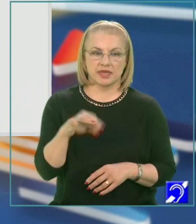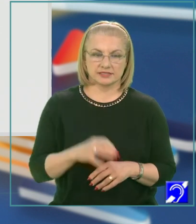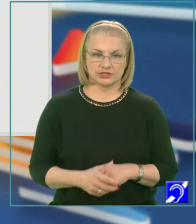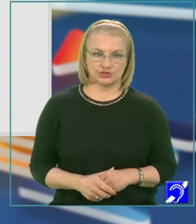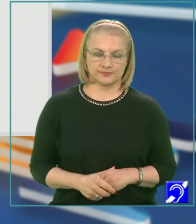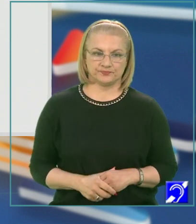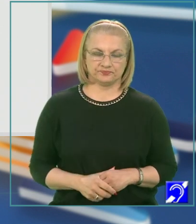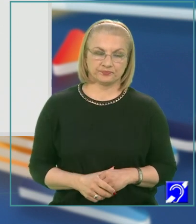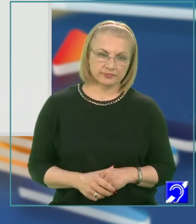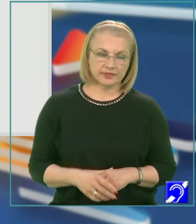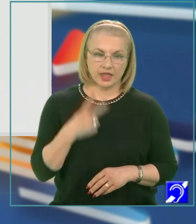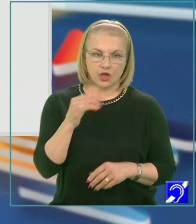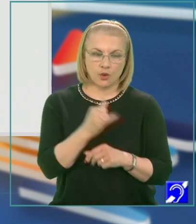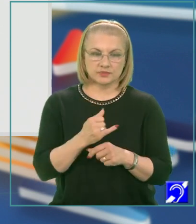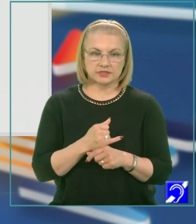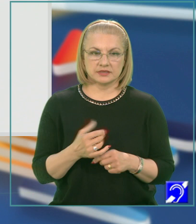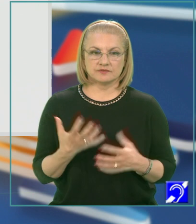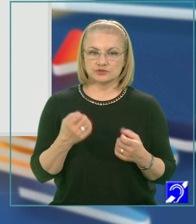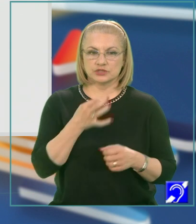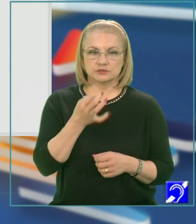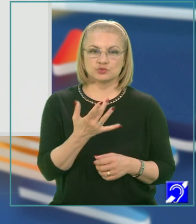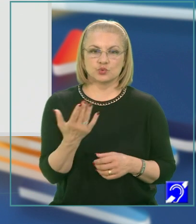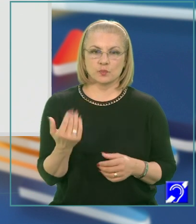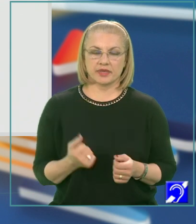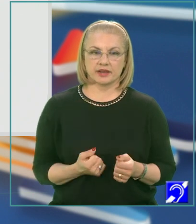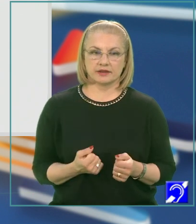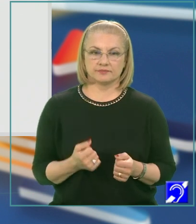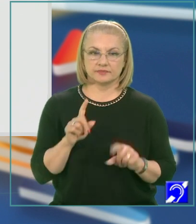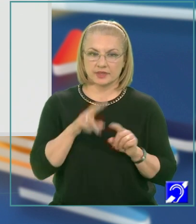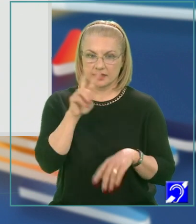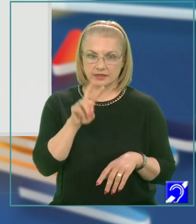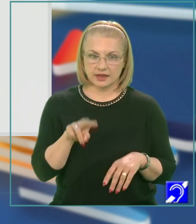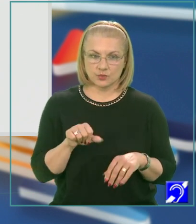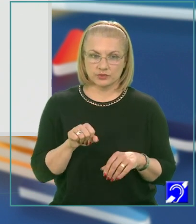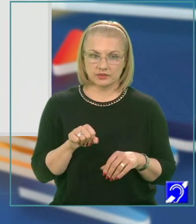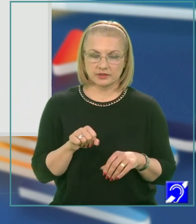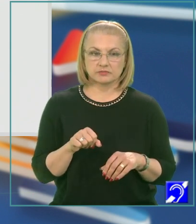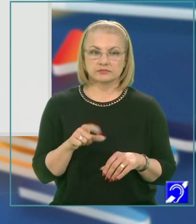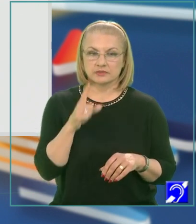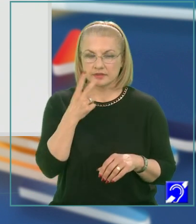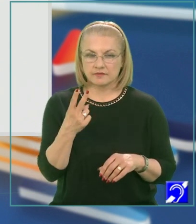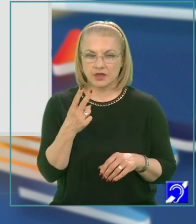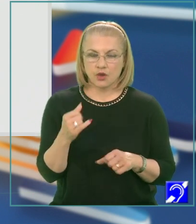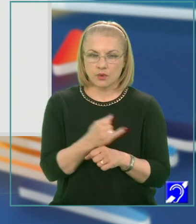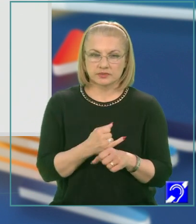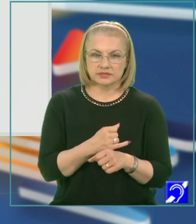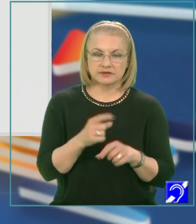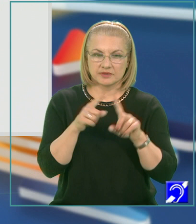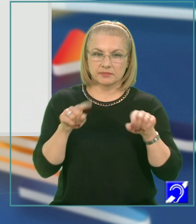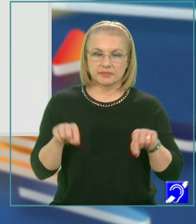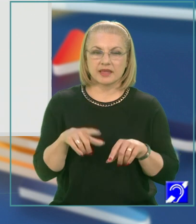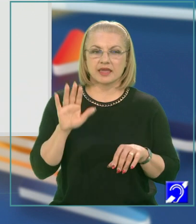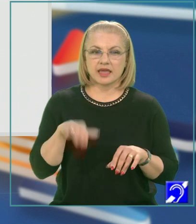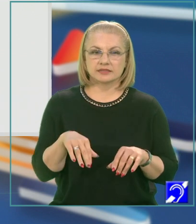să observăm ce ne spun și numerele. Dacă ne uităm, constatăm că, de fapt, acest palpiped dreptunghic este